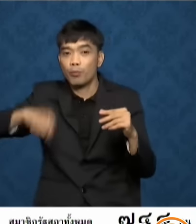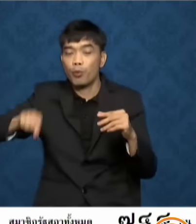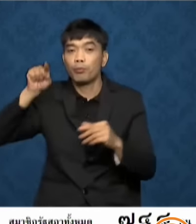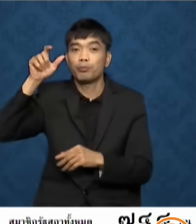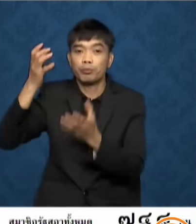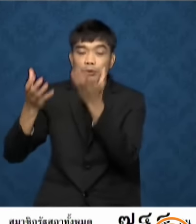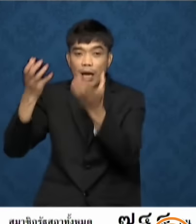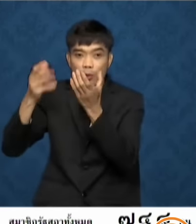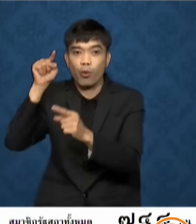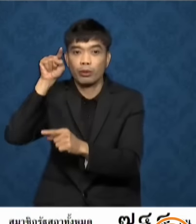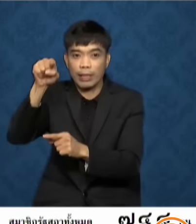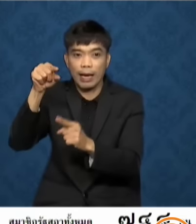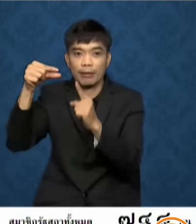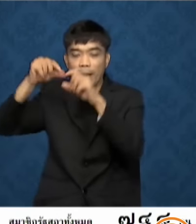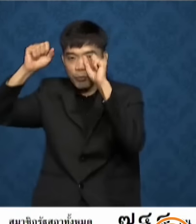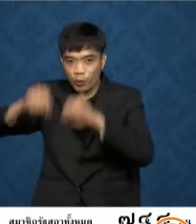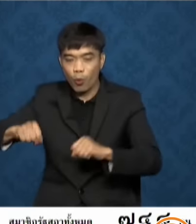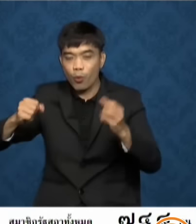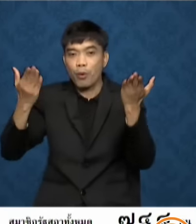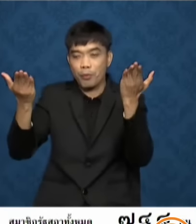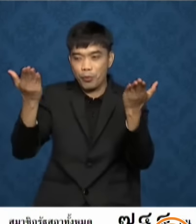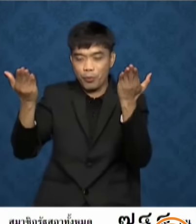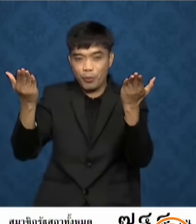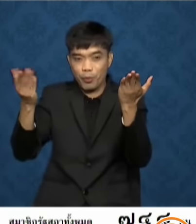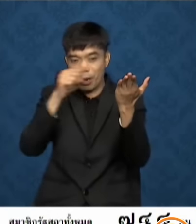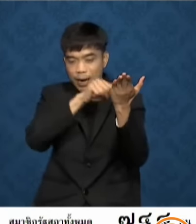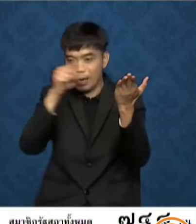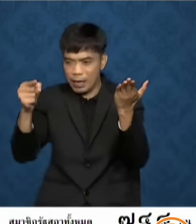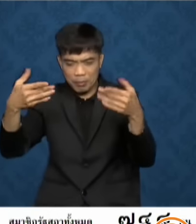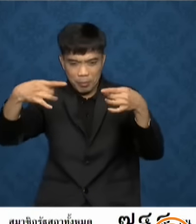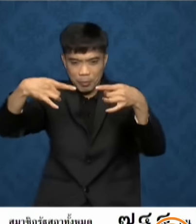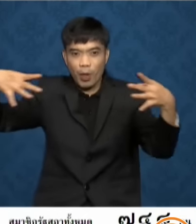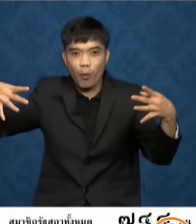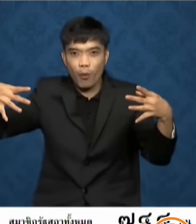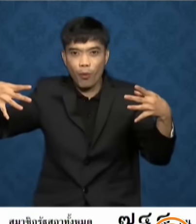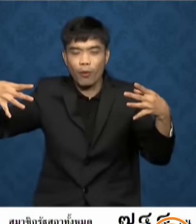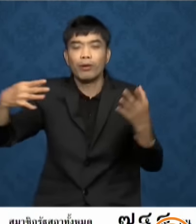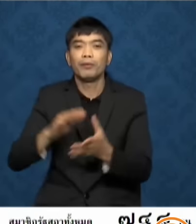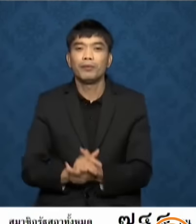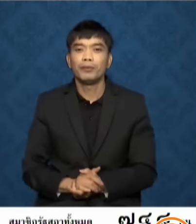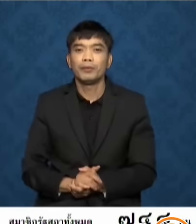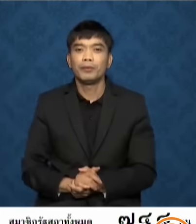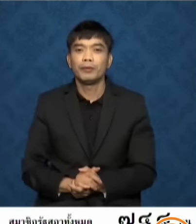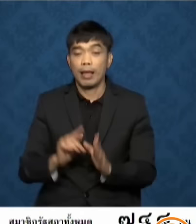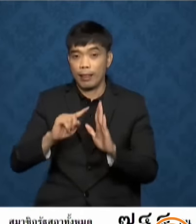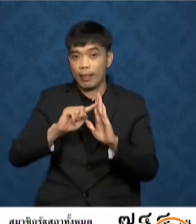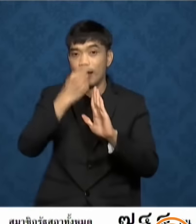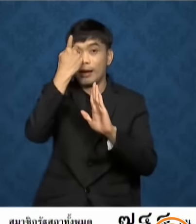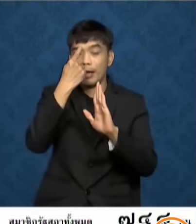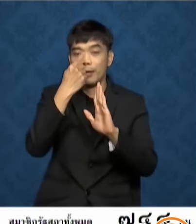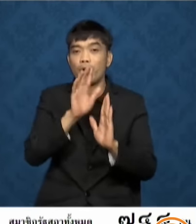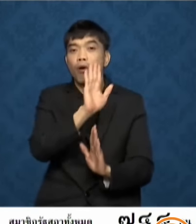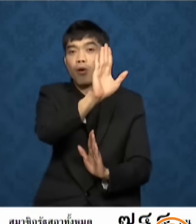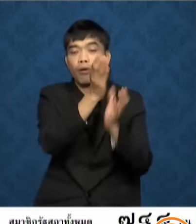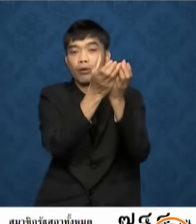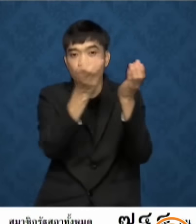2564ททานปัฒษ์ราาาอ้างว่า ร่าง 2่างกาวนั้นไปขัดขอเราไดไปเร่มต้นที่เื้อ หาคร